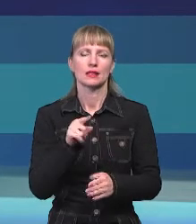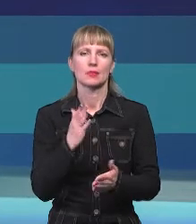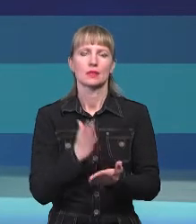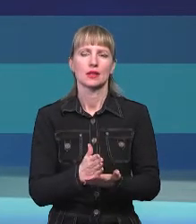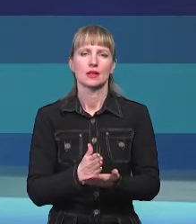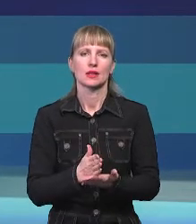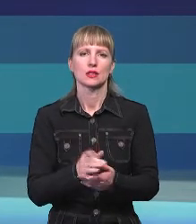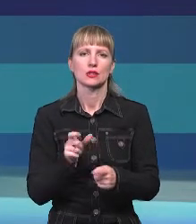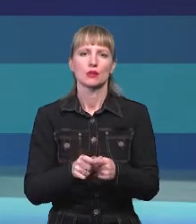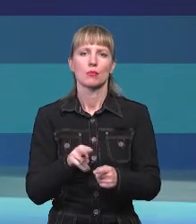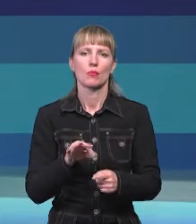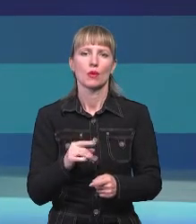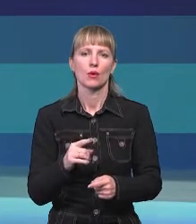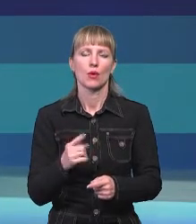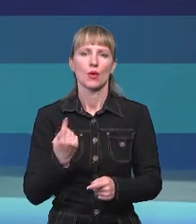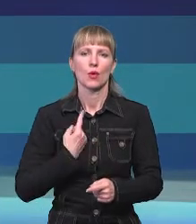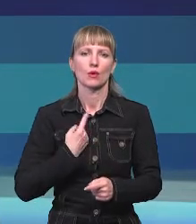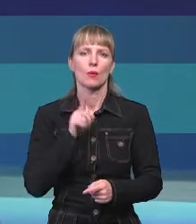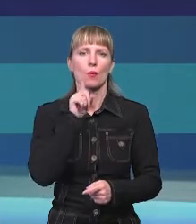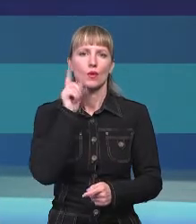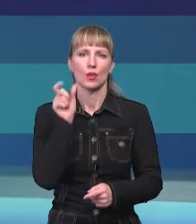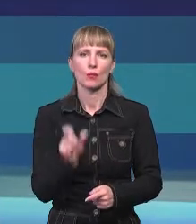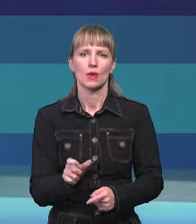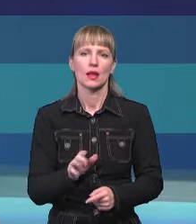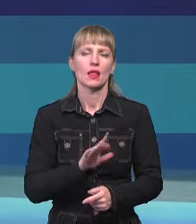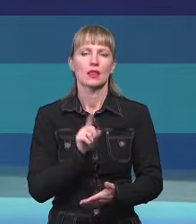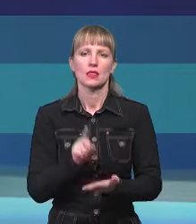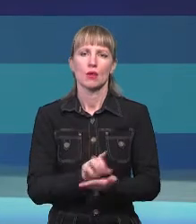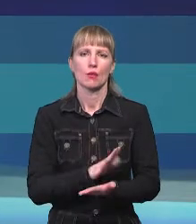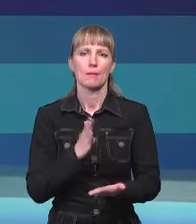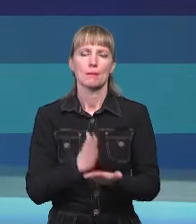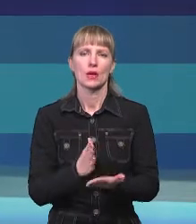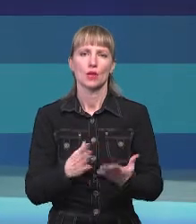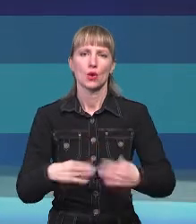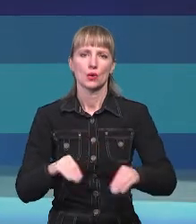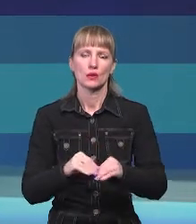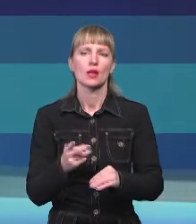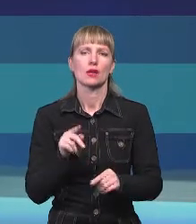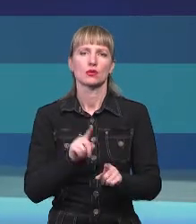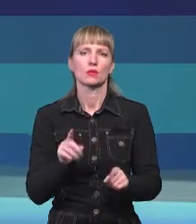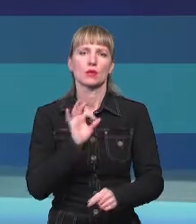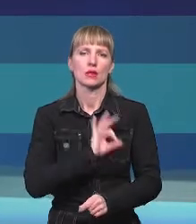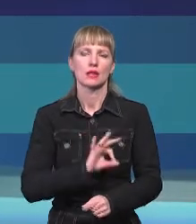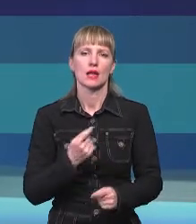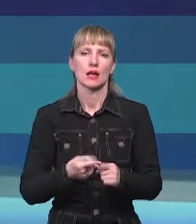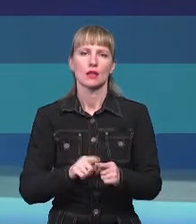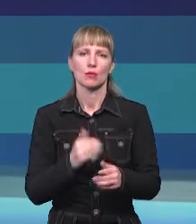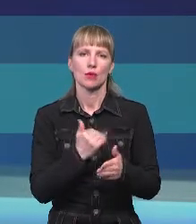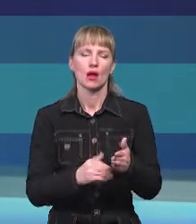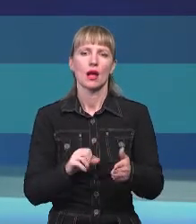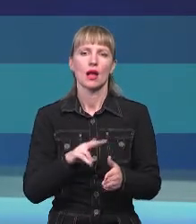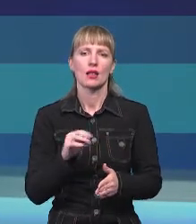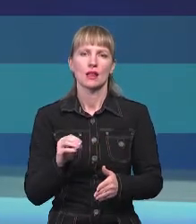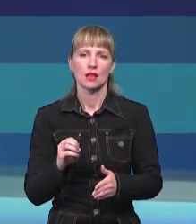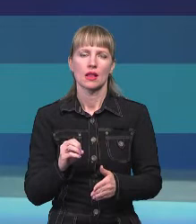і слова про одинокий молодий громадянин. Тобто не обов'язково мати родину для того, щоб скористатися даною програмою. Але